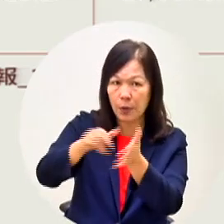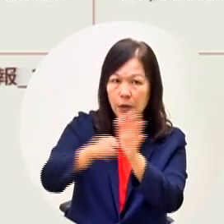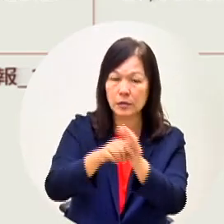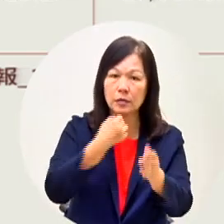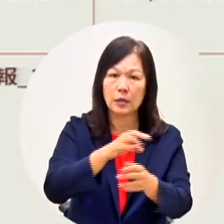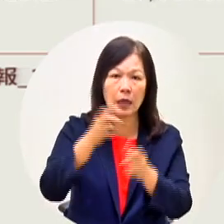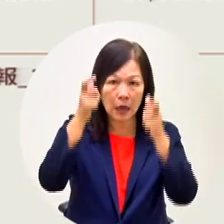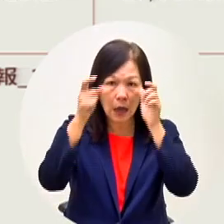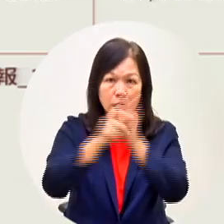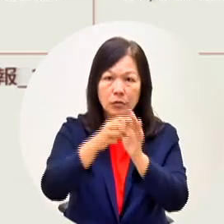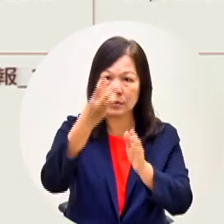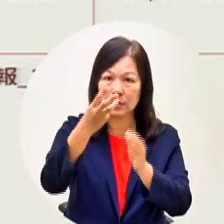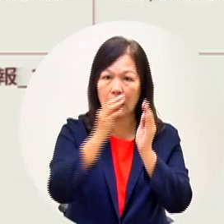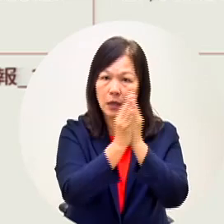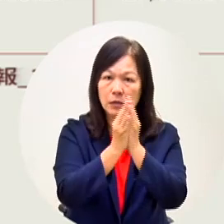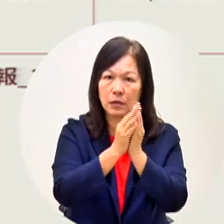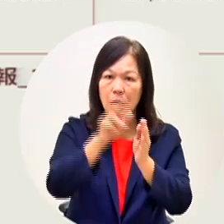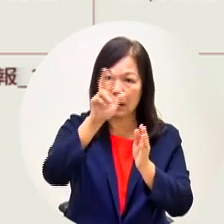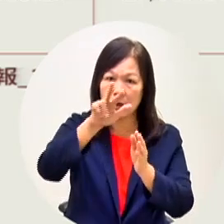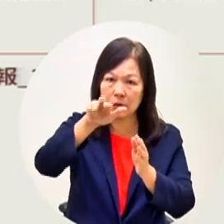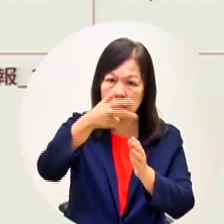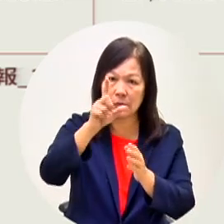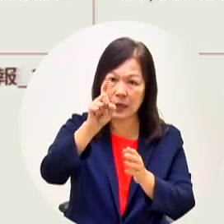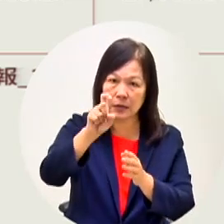3兆710亿，台北市第一名